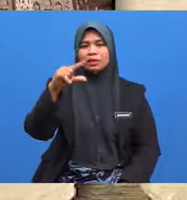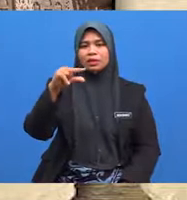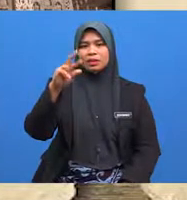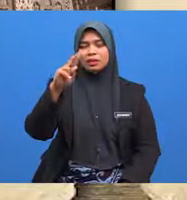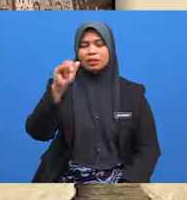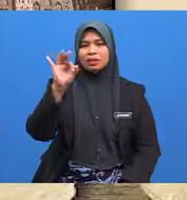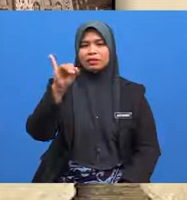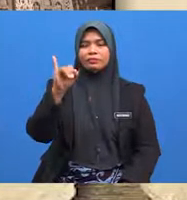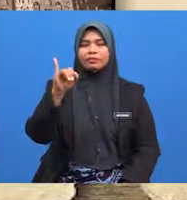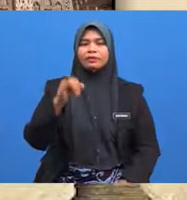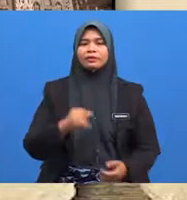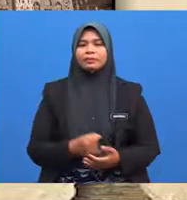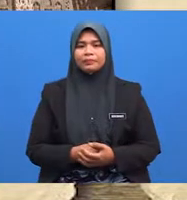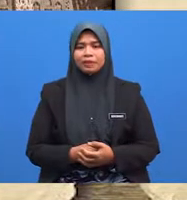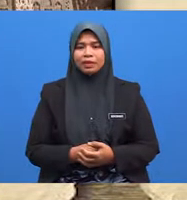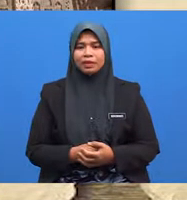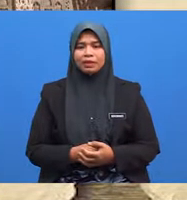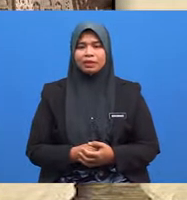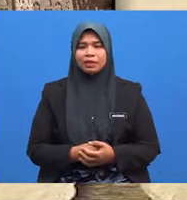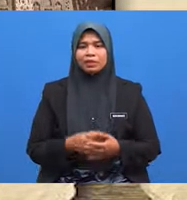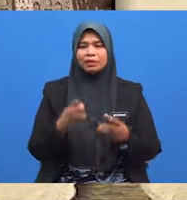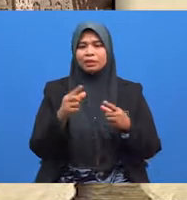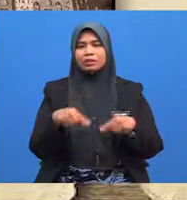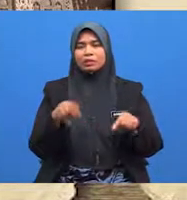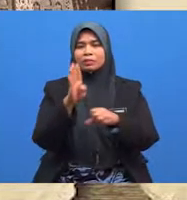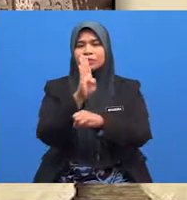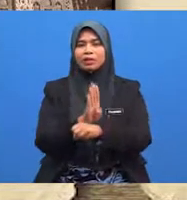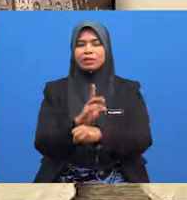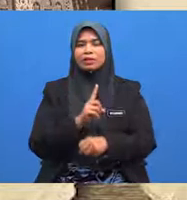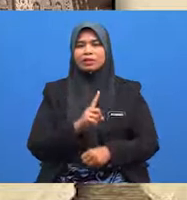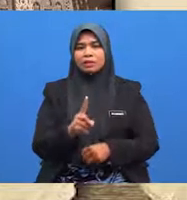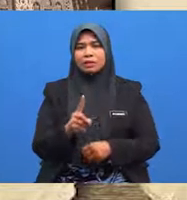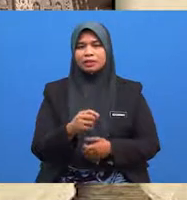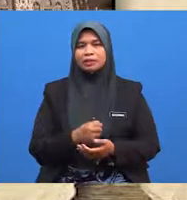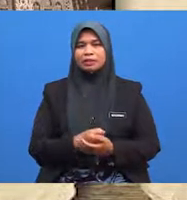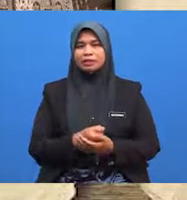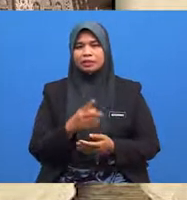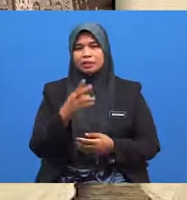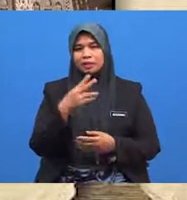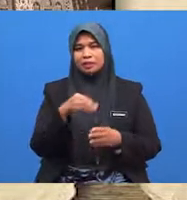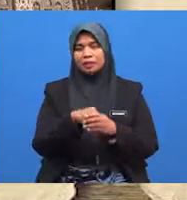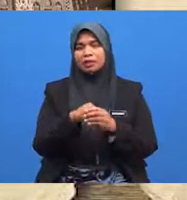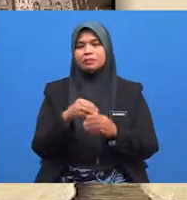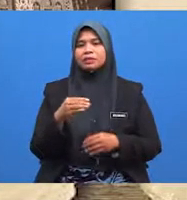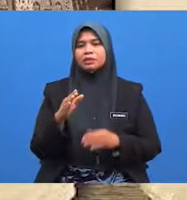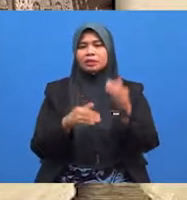Pengaruh kebudayaan Islam itu pula melambangkan kesederhanaan dalam seni bina India.